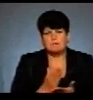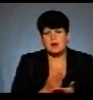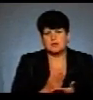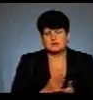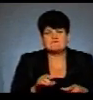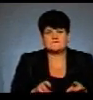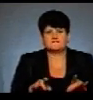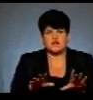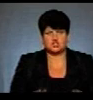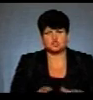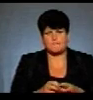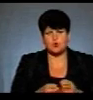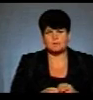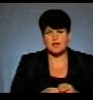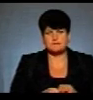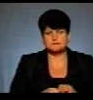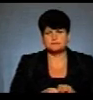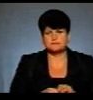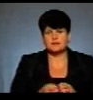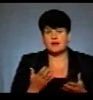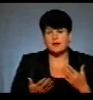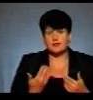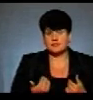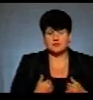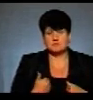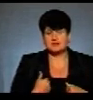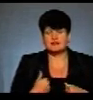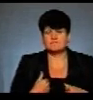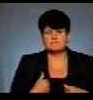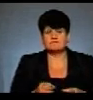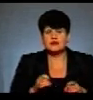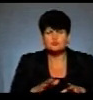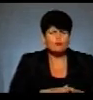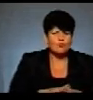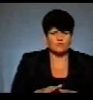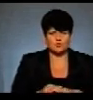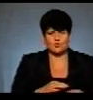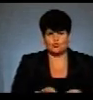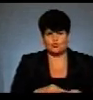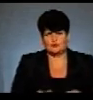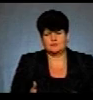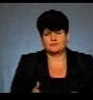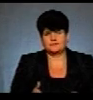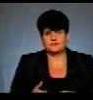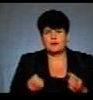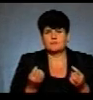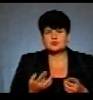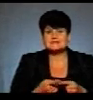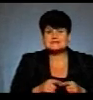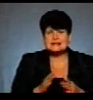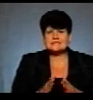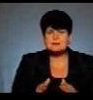ну, вирішення проблеми. Але ми не викорінимо булінг суспільства, він буде. Ми просто цією